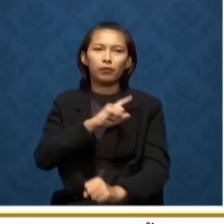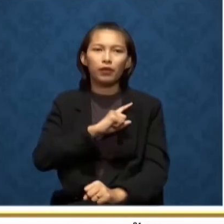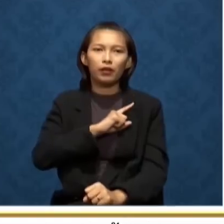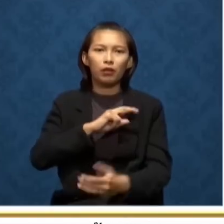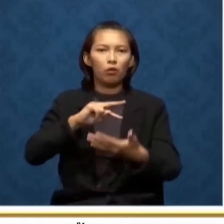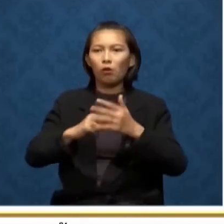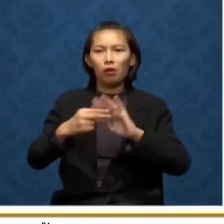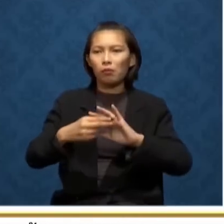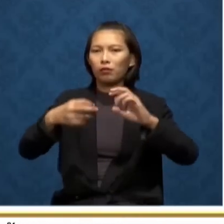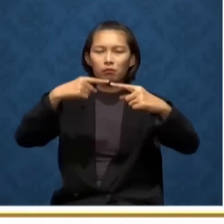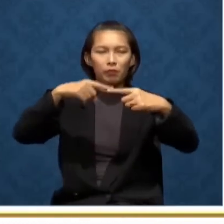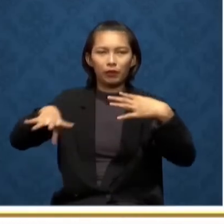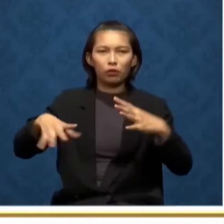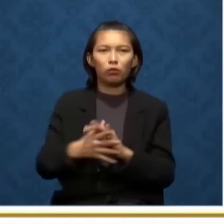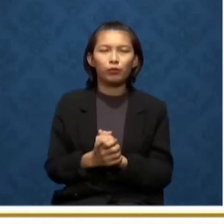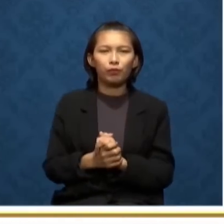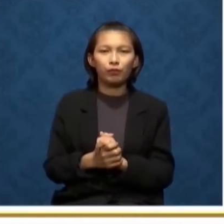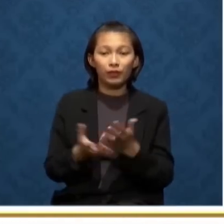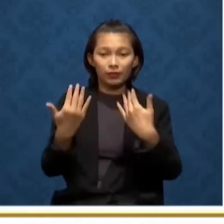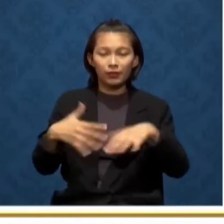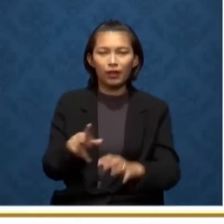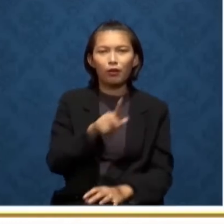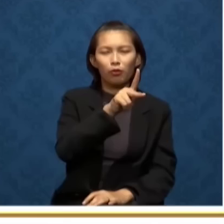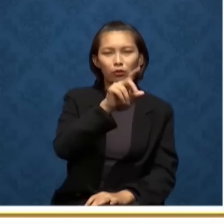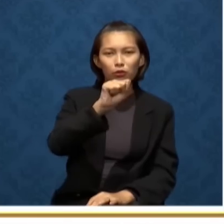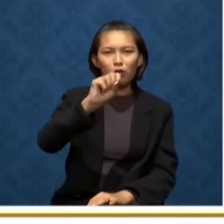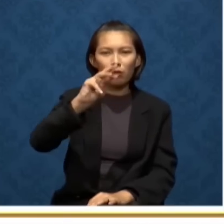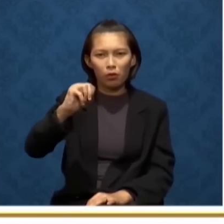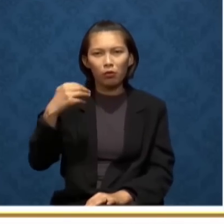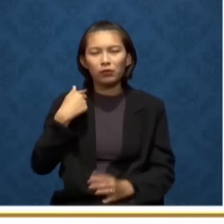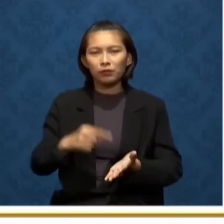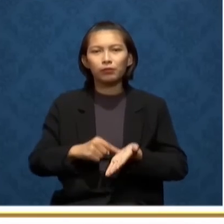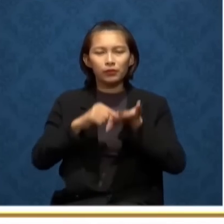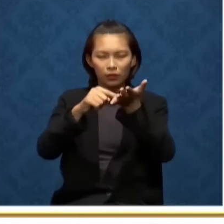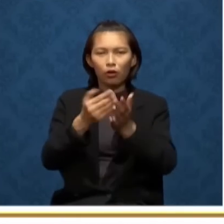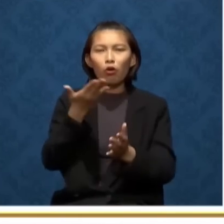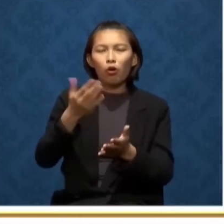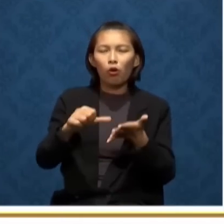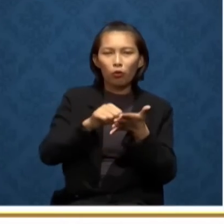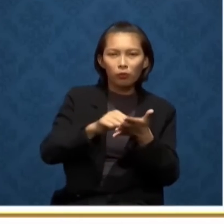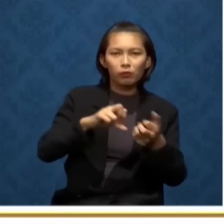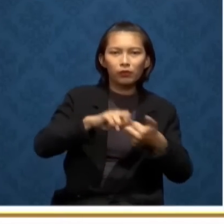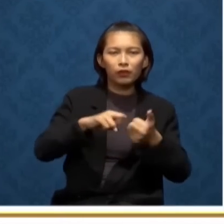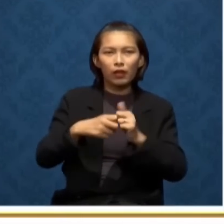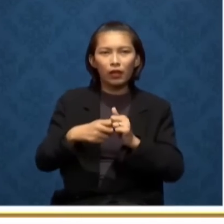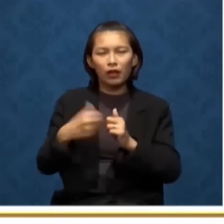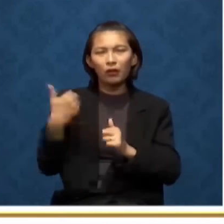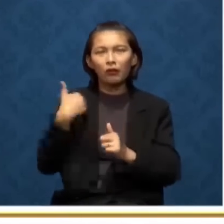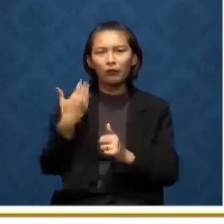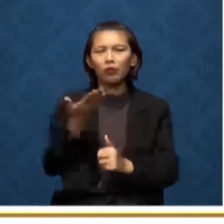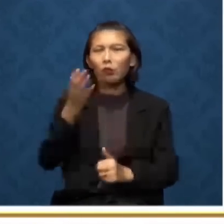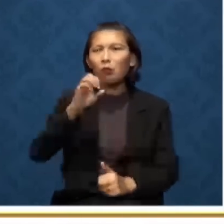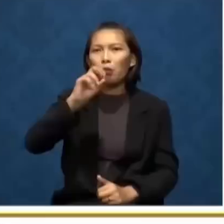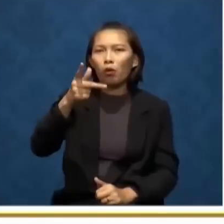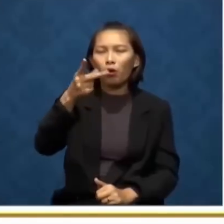หักการปาริศและกอสอม.ได้มีการเสนอขอแ้ไขก่ไม่ดักล่าว ไปยังคอร์ม.แล้วเมื่อวนที่ 8